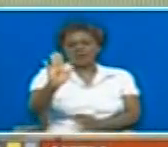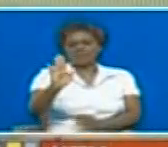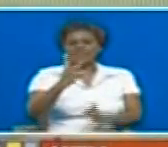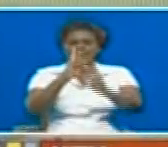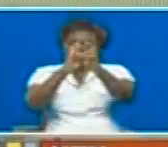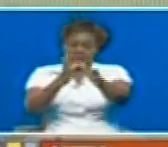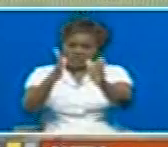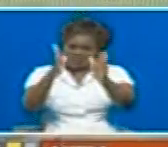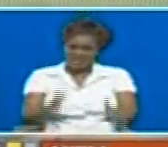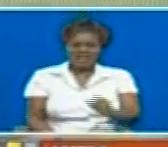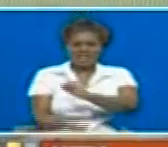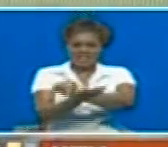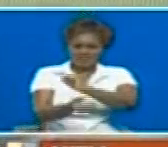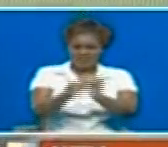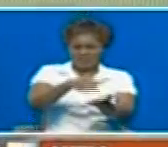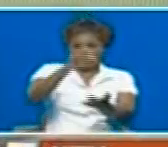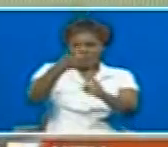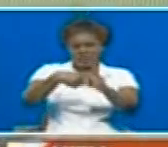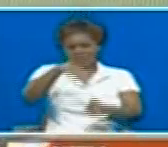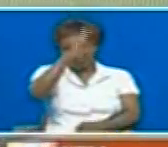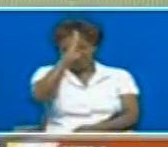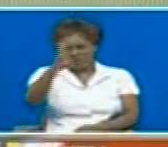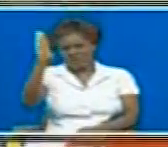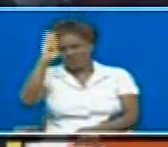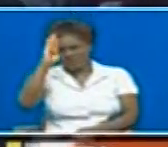Robert Wanyonya anaarifu zaidi kutoka Bungoma.